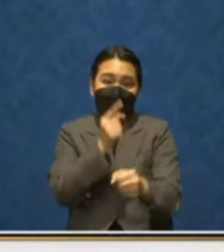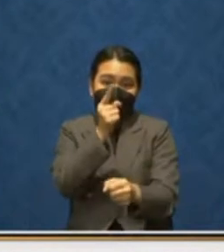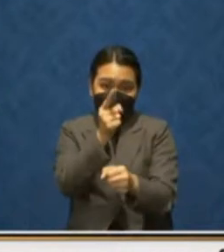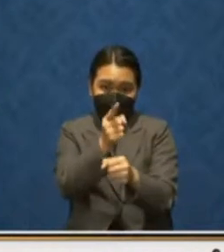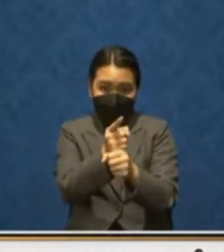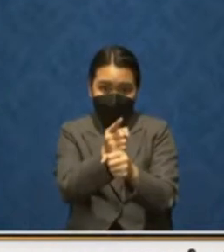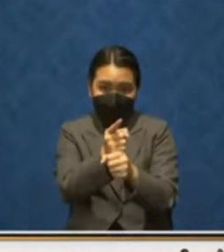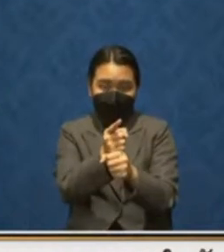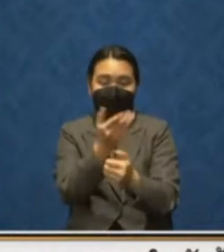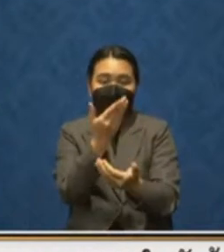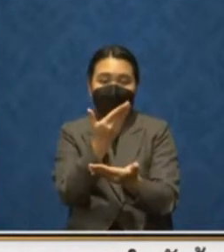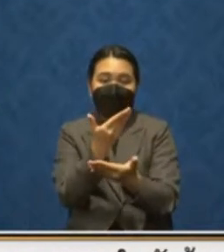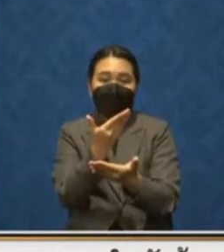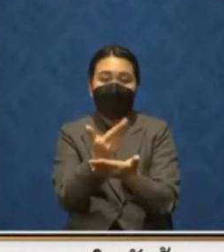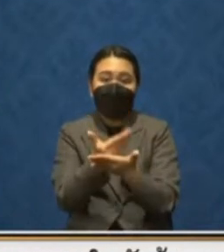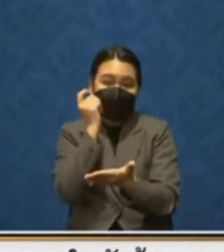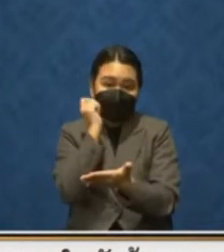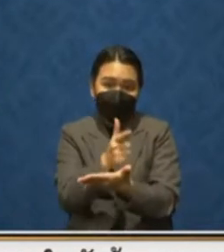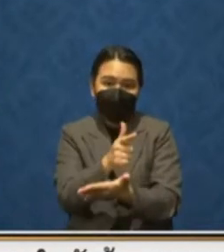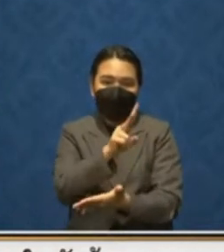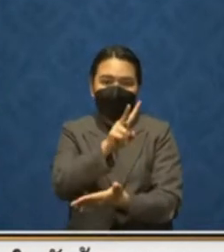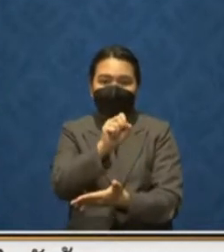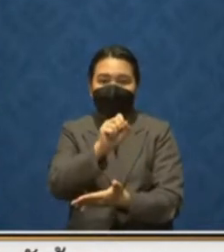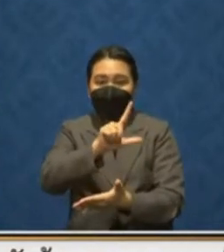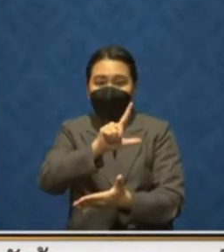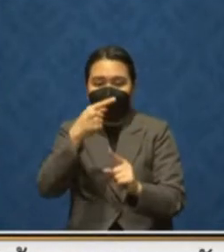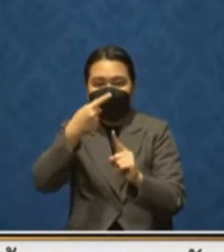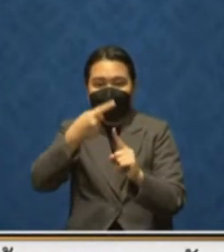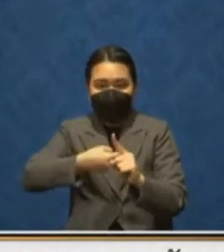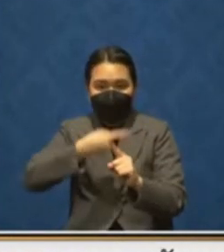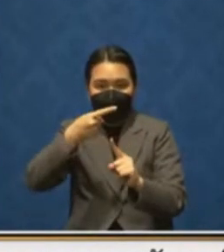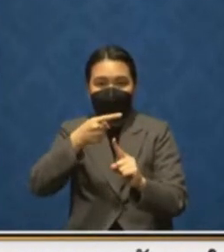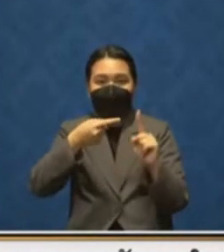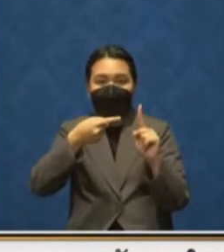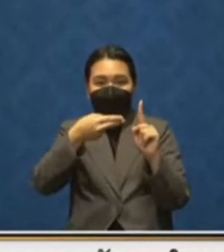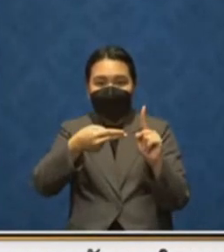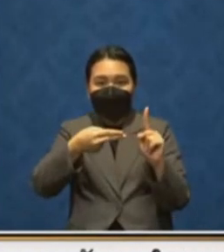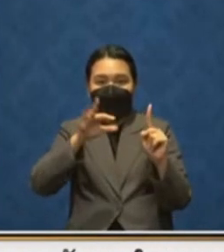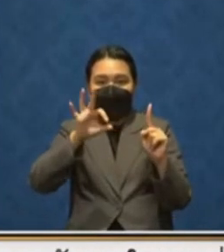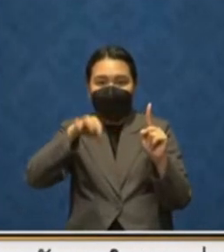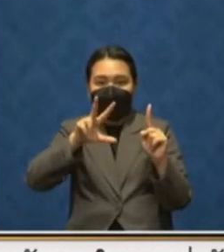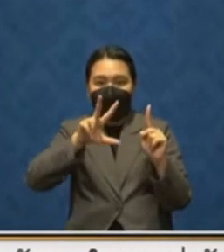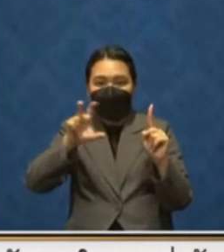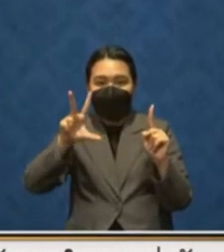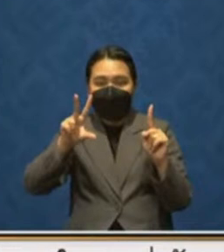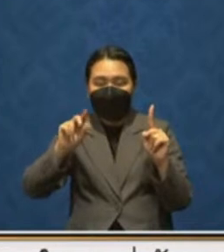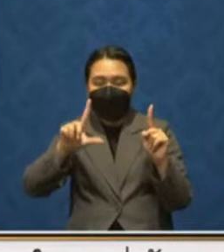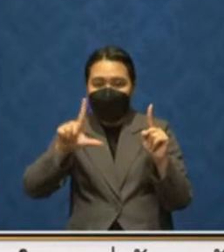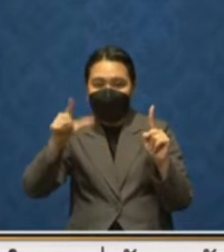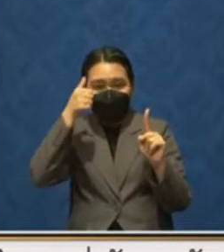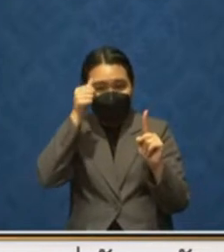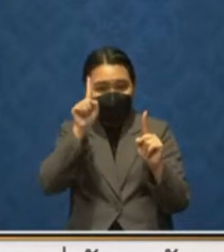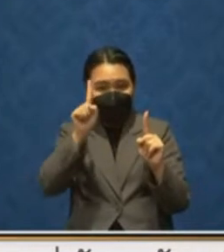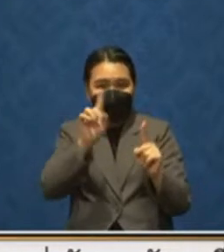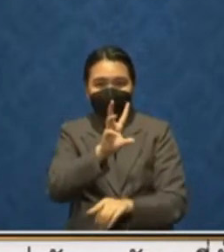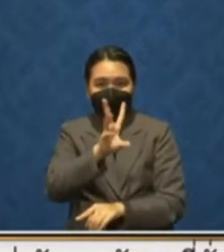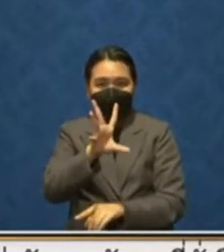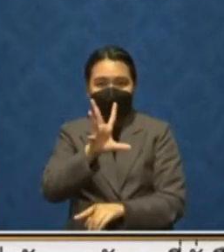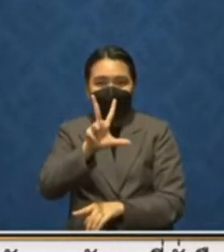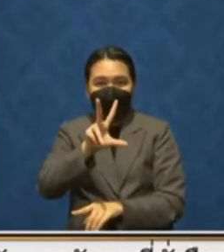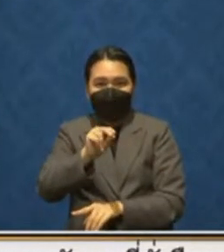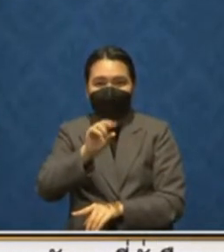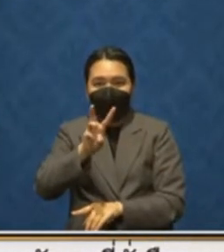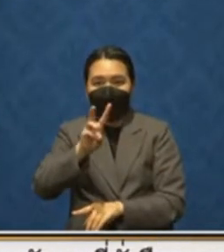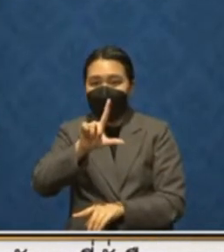ต้องเสียถึง 2แสนกว่าล้านเดือนละหมื่นเก้าพันสามร้อยสามสิบล้านวันละ 636ล้าน